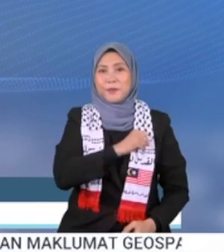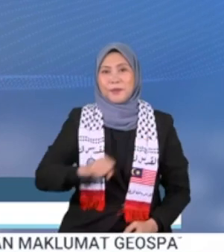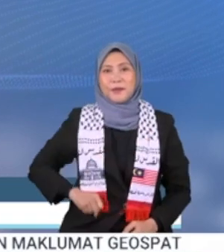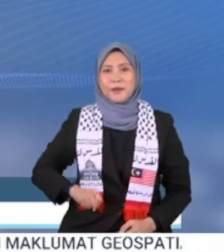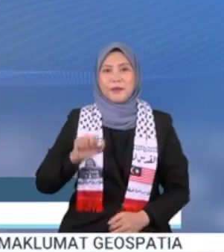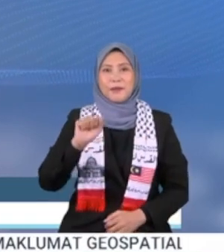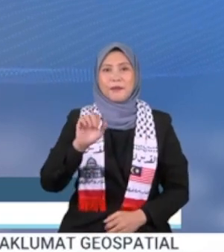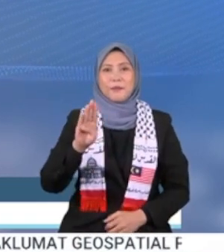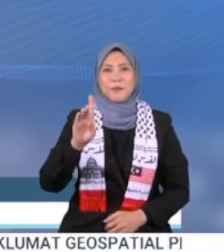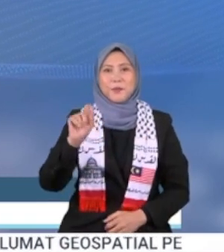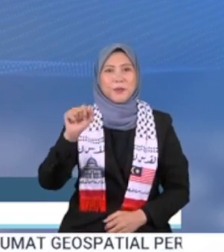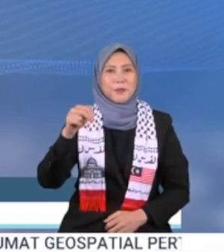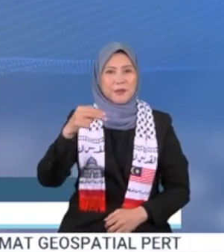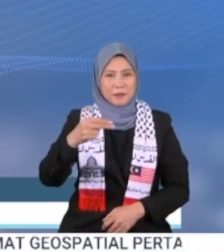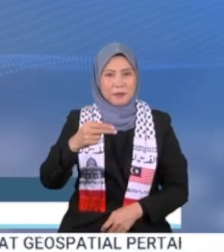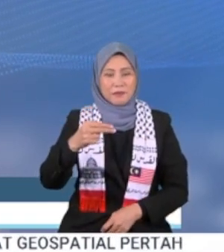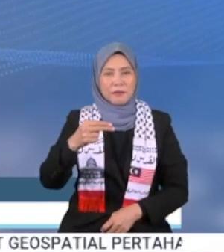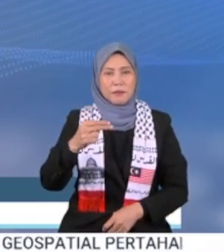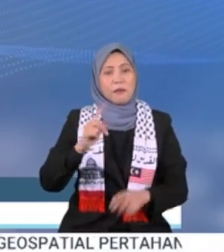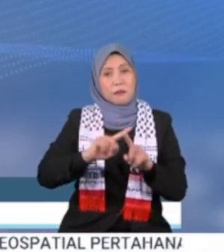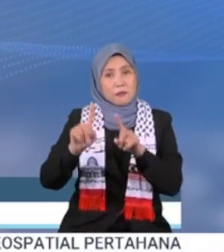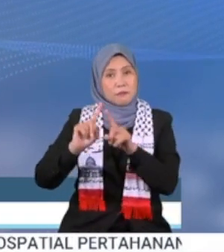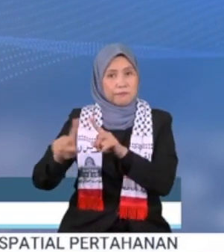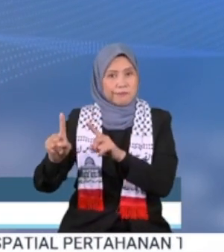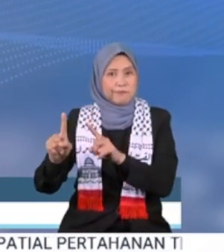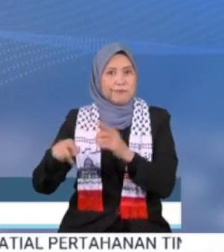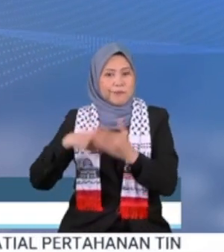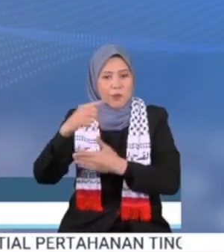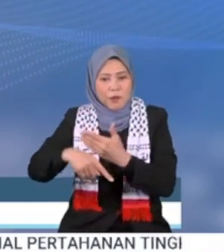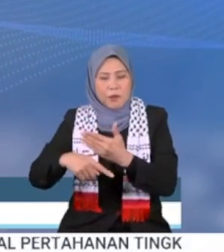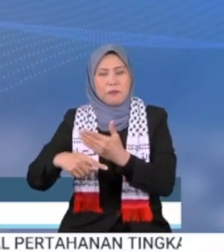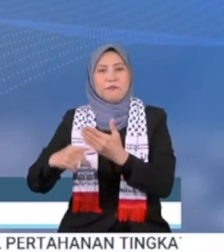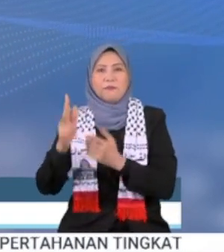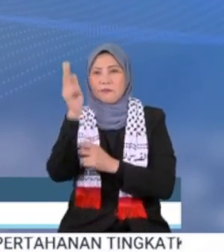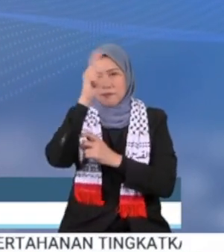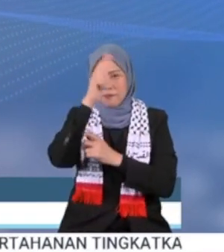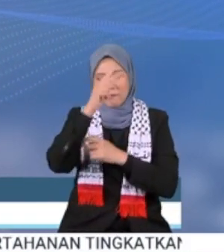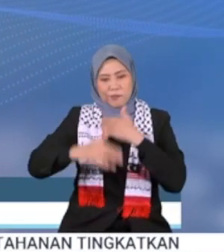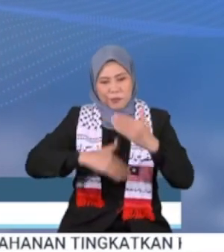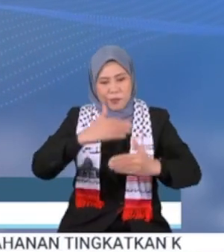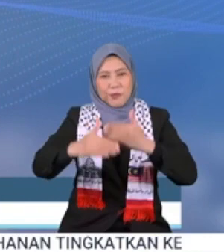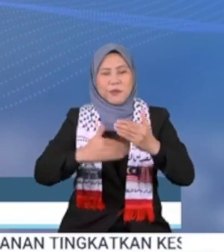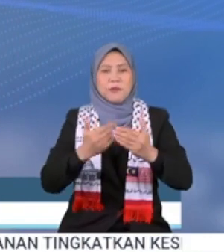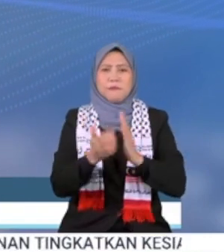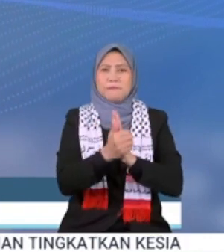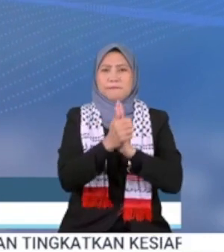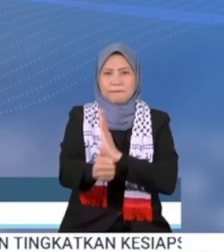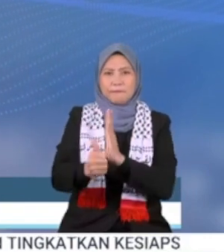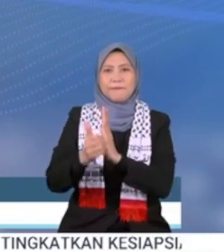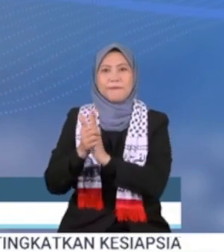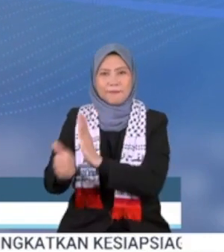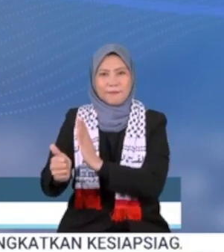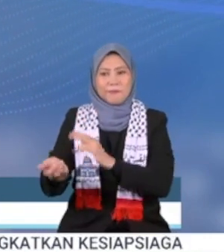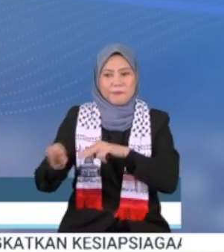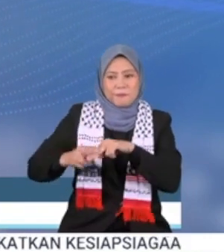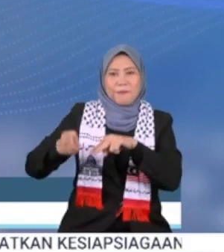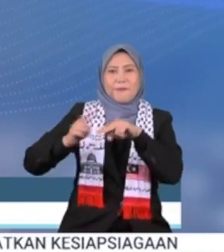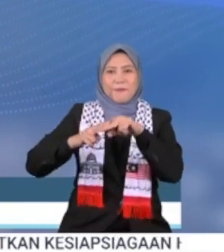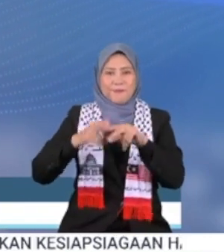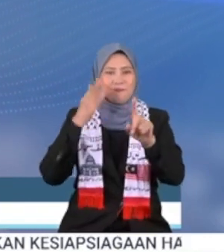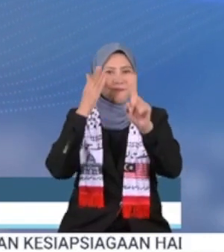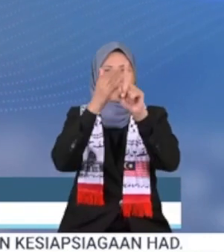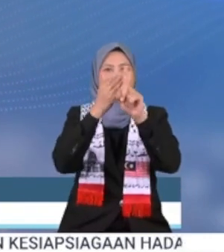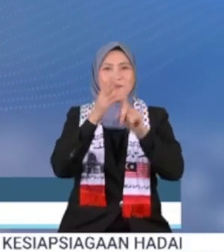riayatuddin al-mustafa Bilal Shah pelbagai insentif dilaksana kerajaan bagi meningkatkan kemahiran sekaligus mencapai